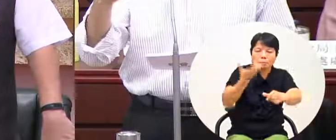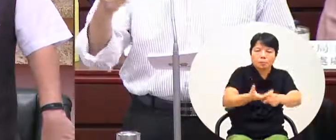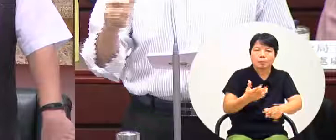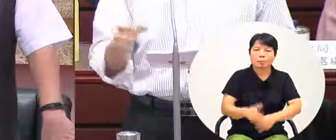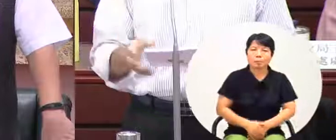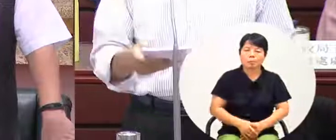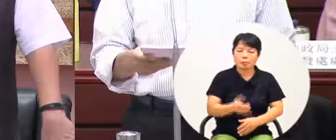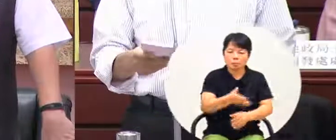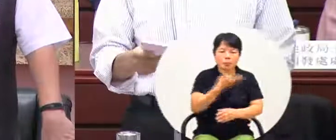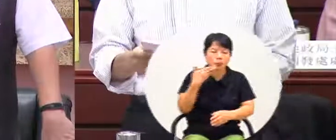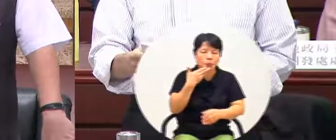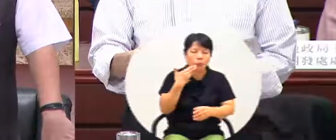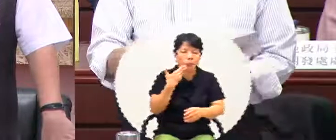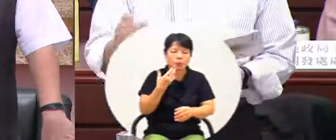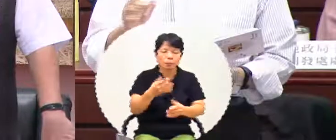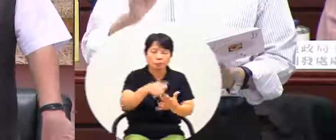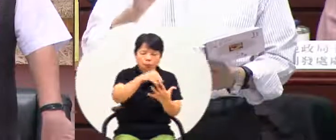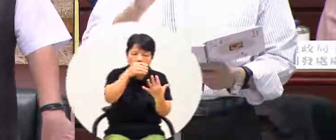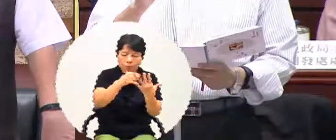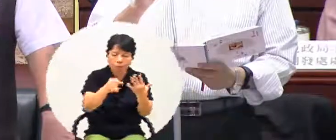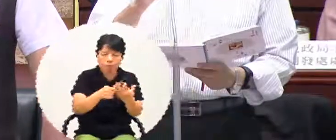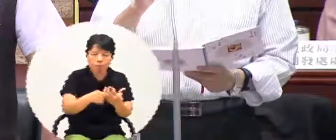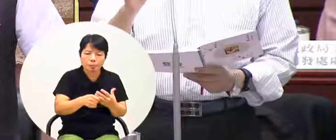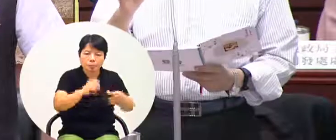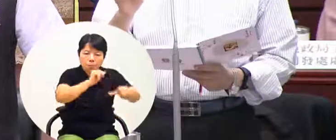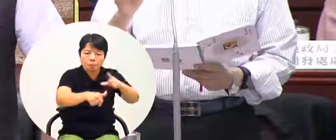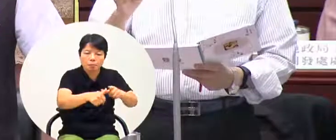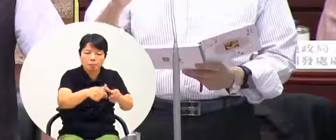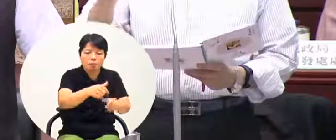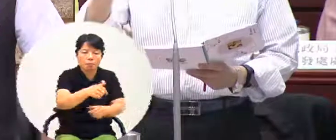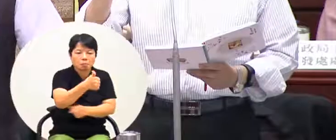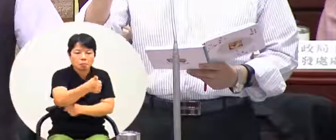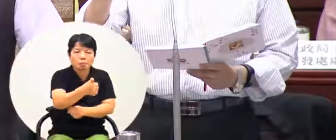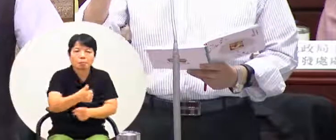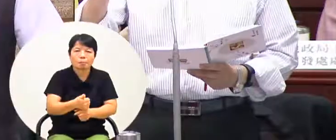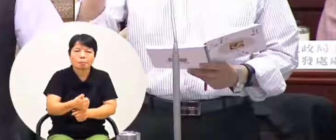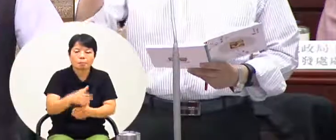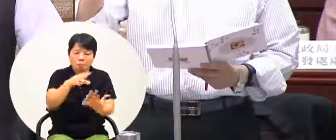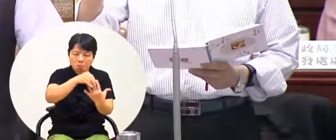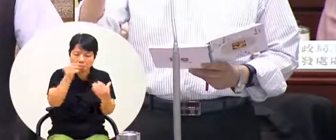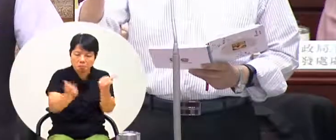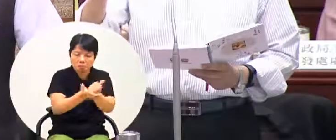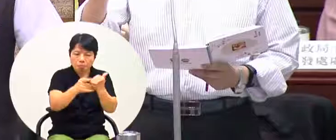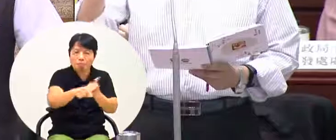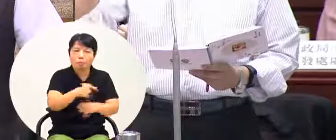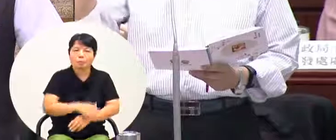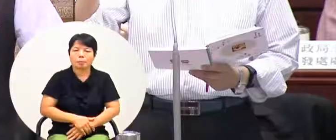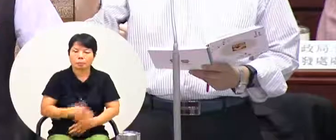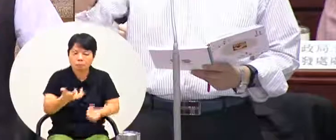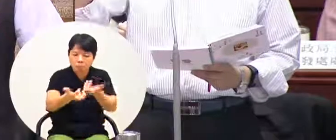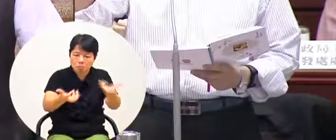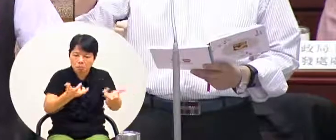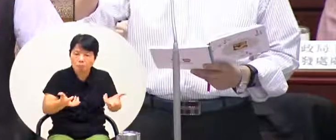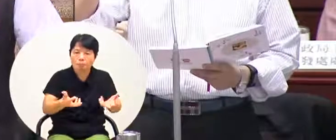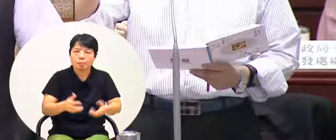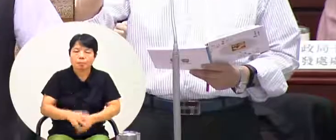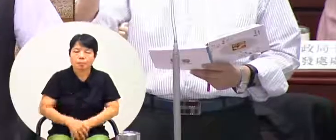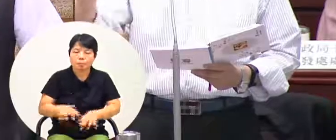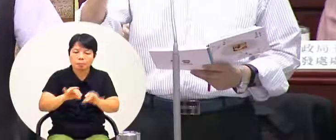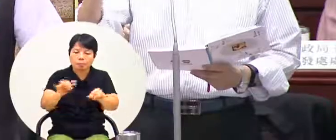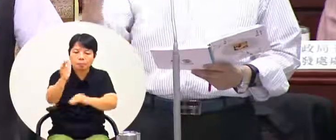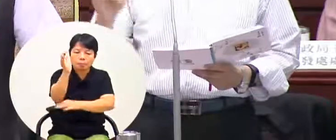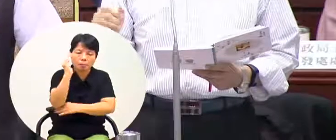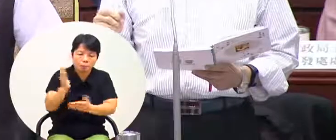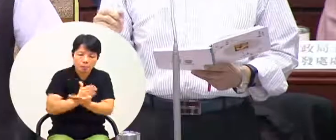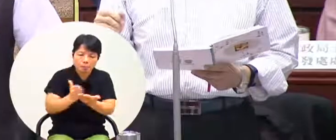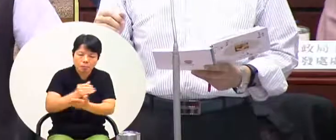比较好的一个厂商。那分配的部分，我们已经。地价评委会已经通过这个前后地价，我们